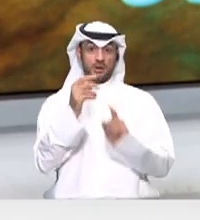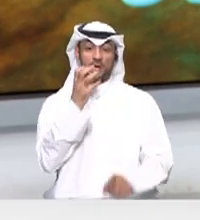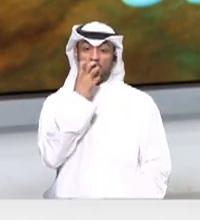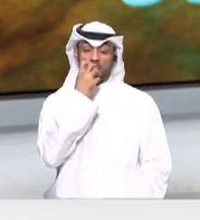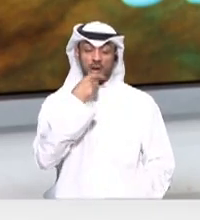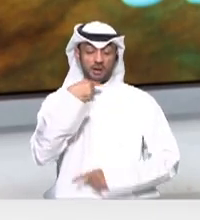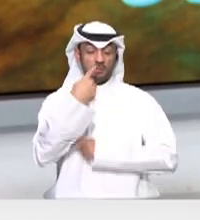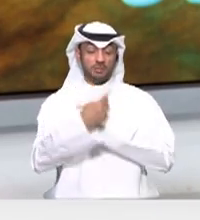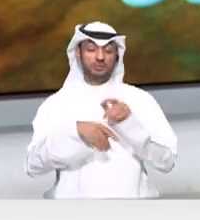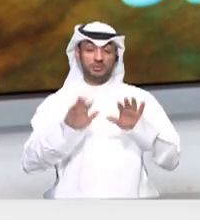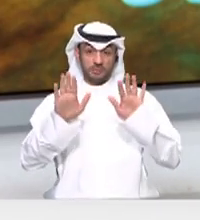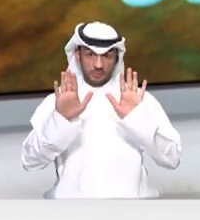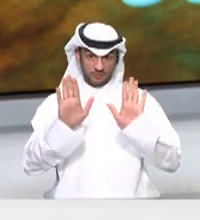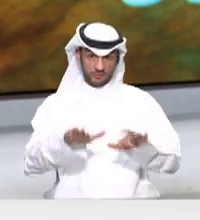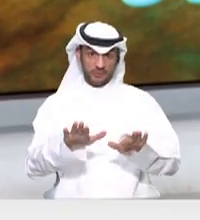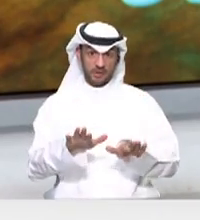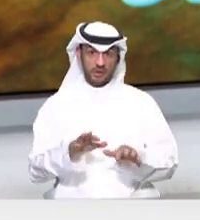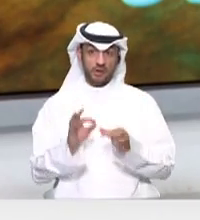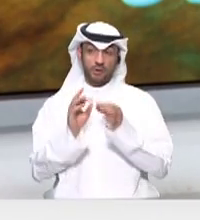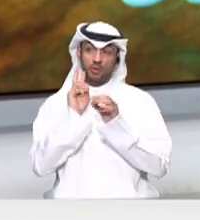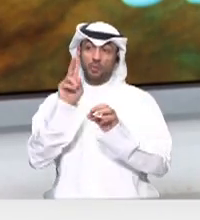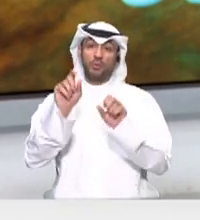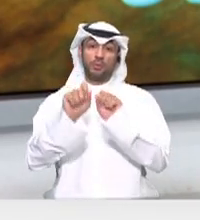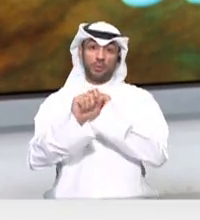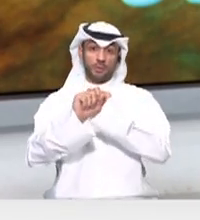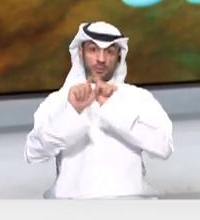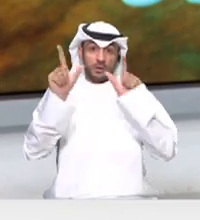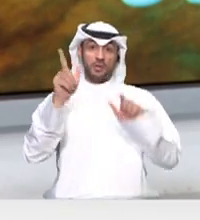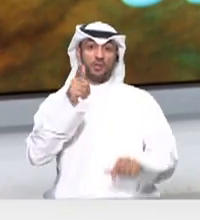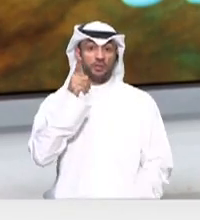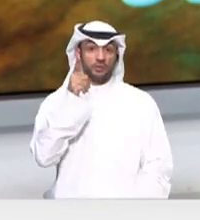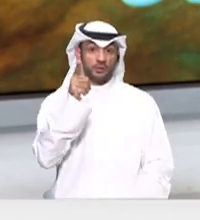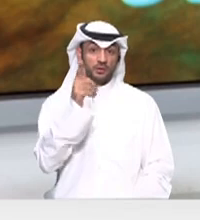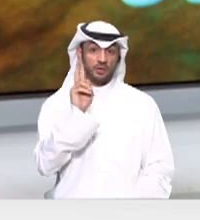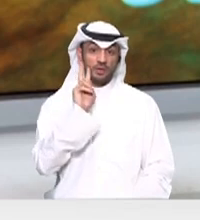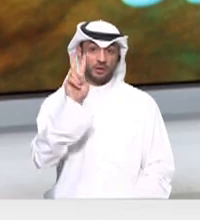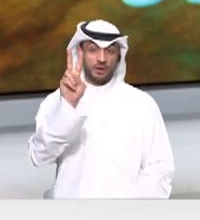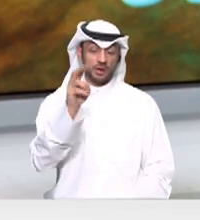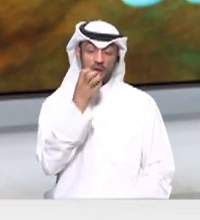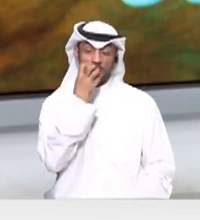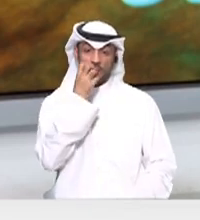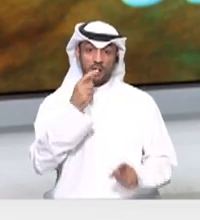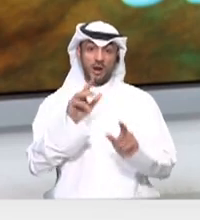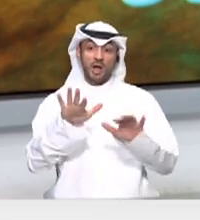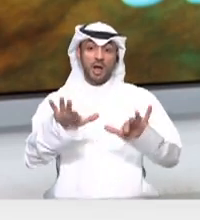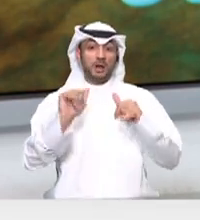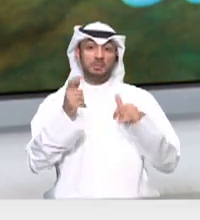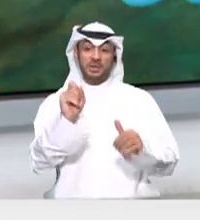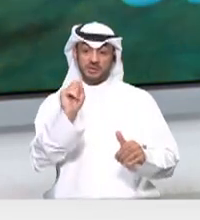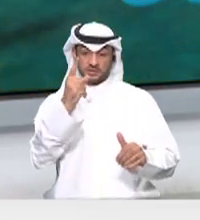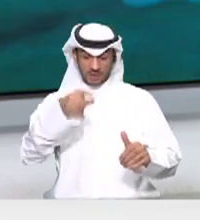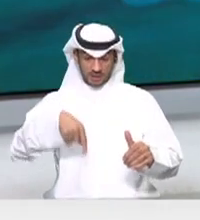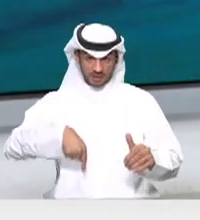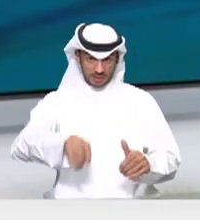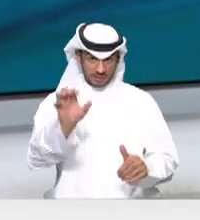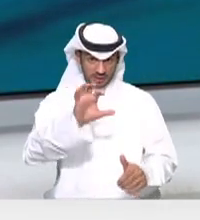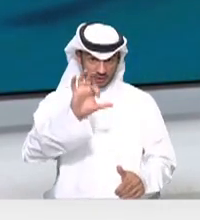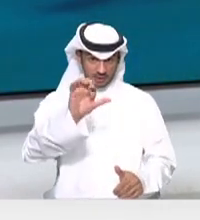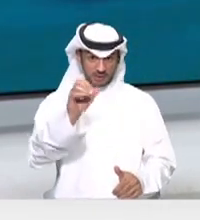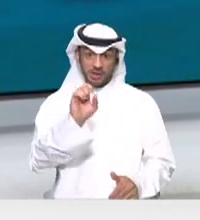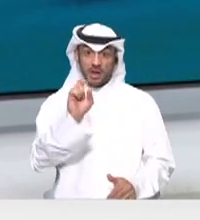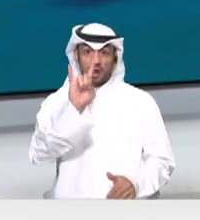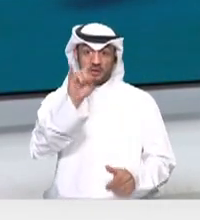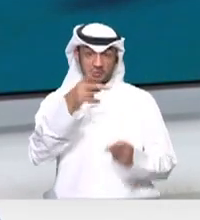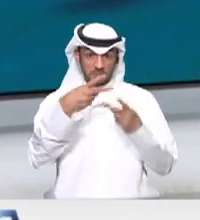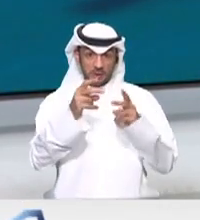الحاره لا تزال مستمره ويانا الاعتدال الملحوظ خلال فتره النهار ما راح يكون الا مع نهايه هذا الشهر باذن الله وبدايه شهر ع